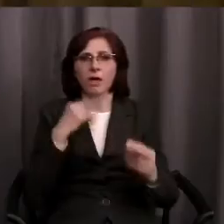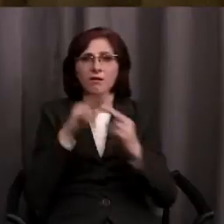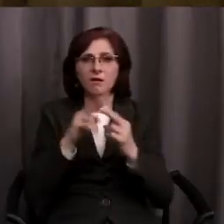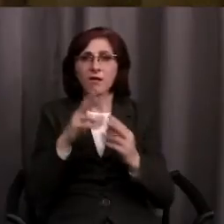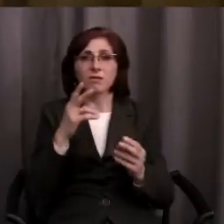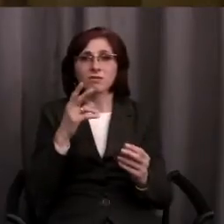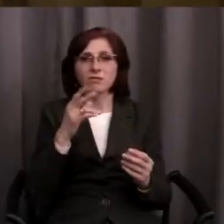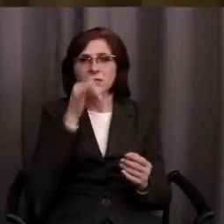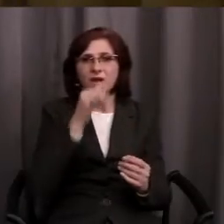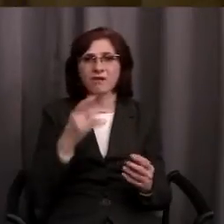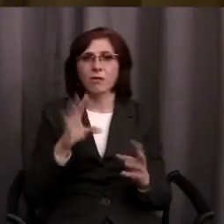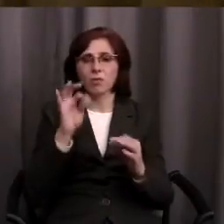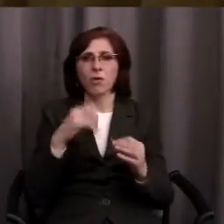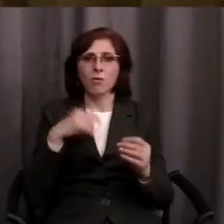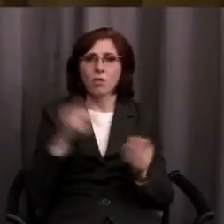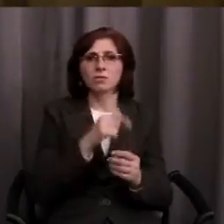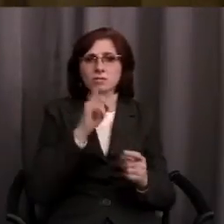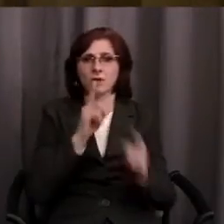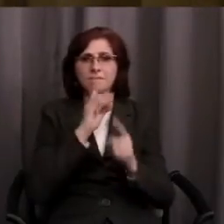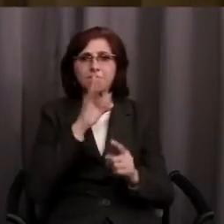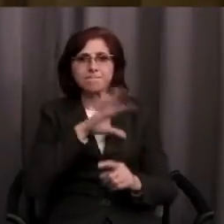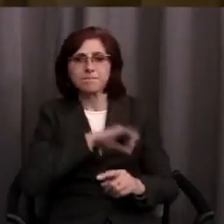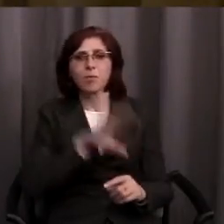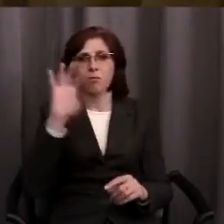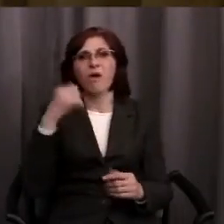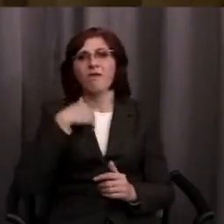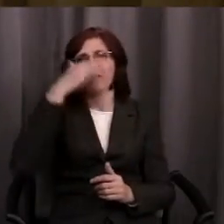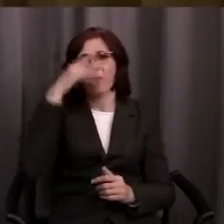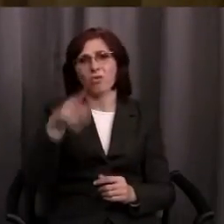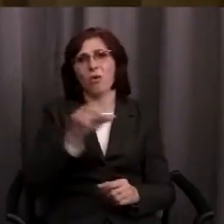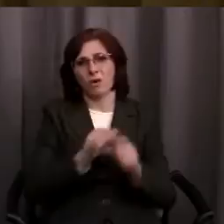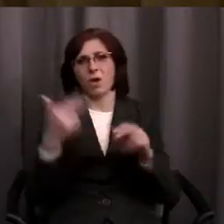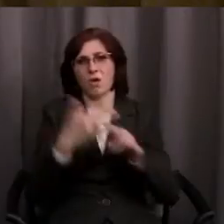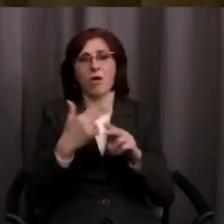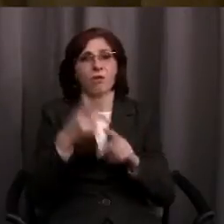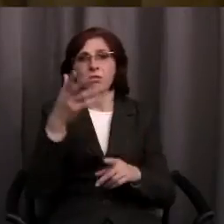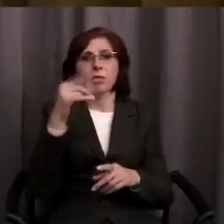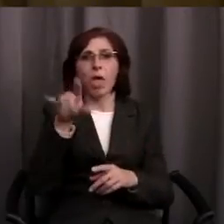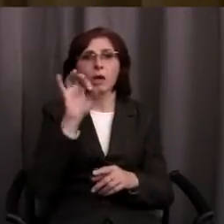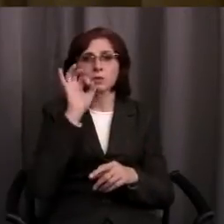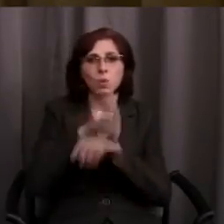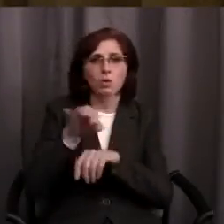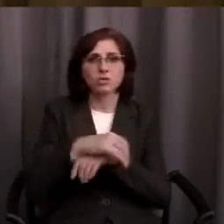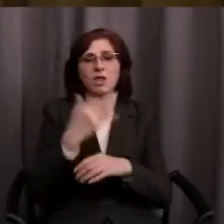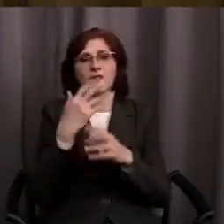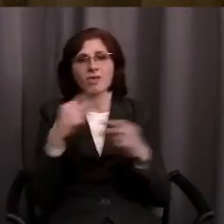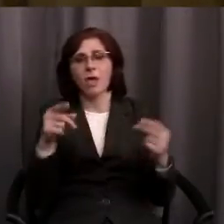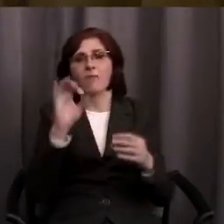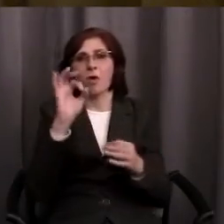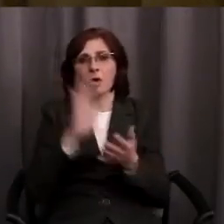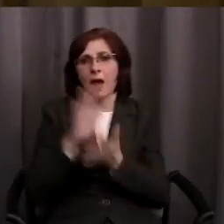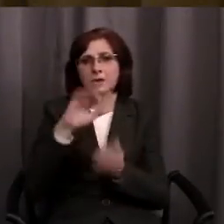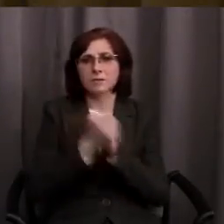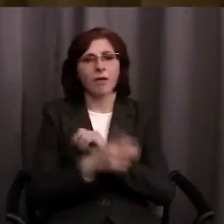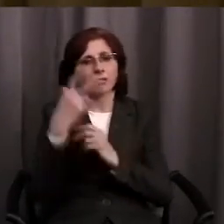już z nim rozmawia, no to jednak trzeba z nim rozmawiać, bo wiem, że to jest tym spowodowane. Nie jego złośliwością, nie jego zmianą